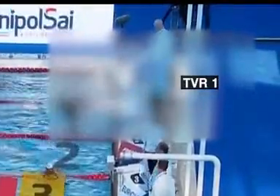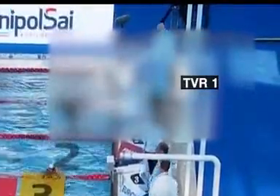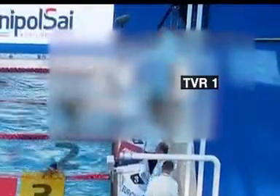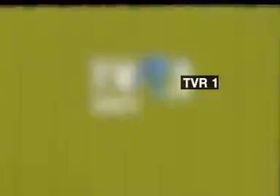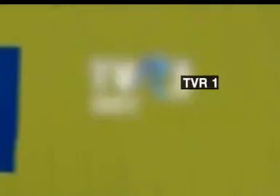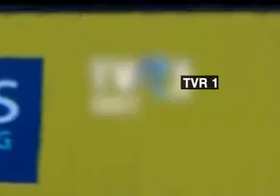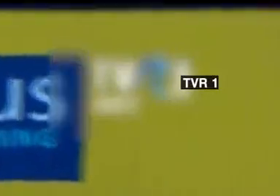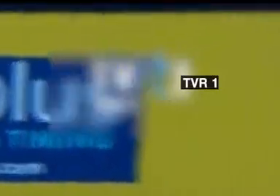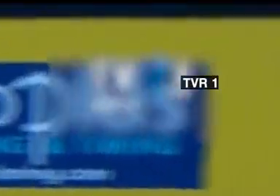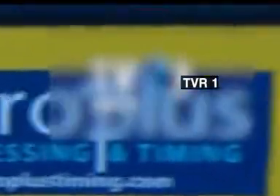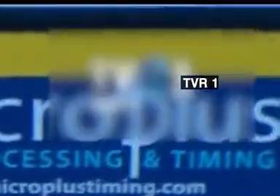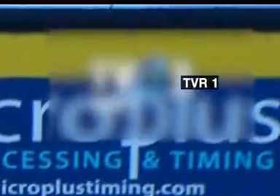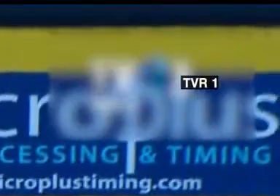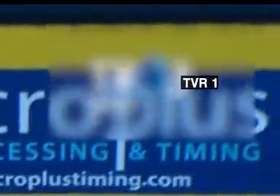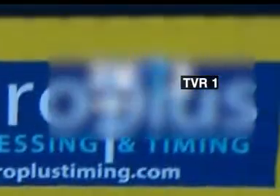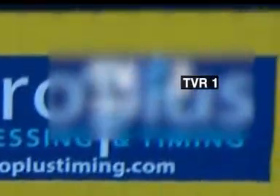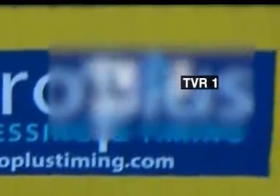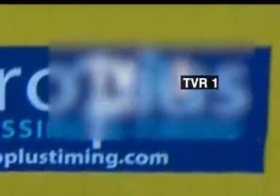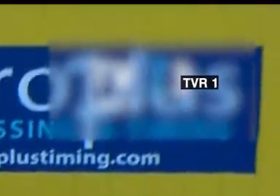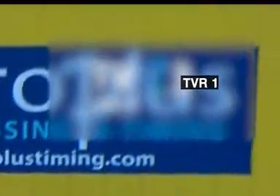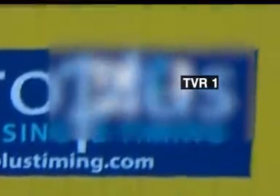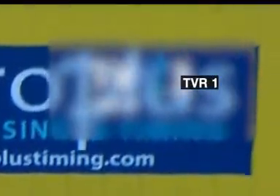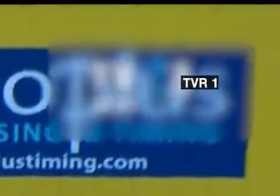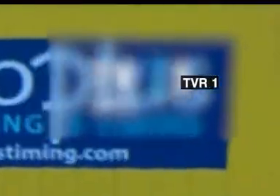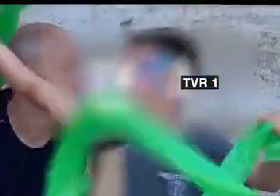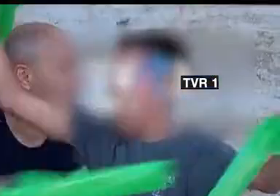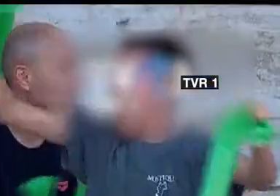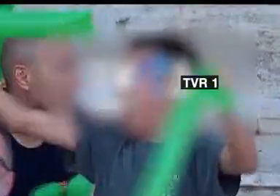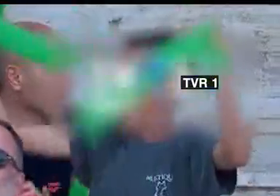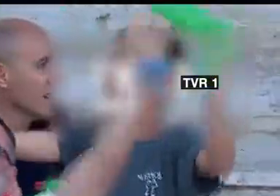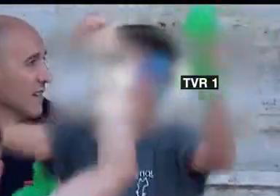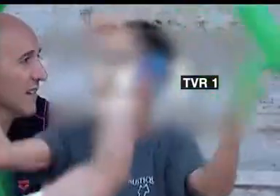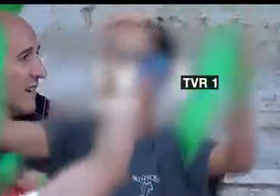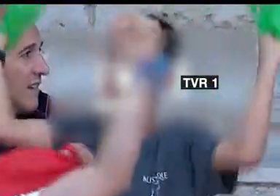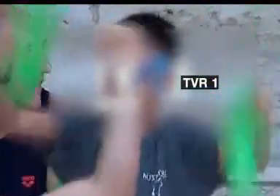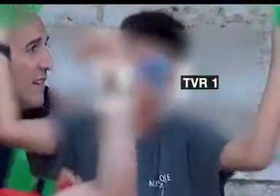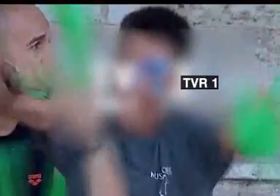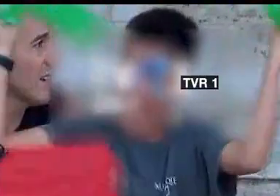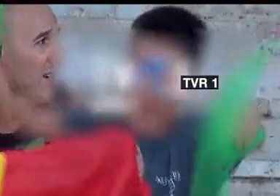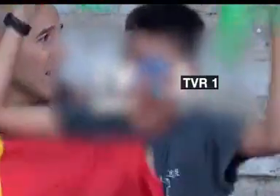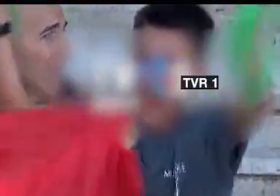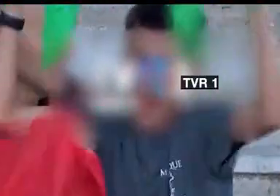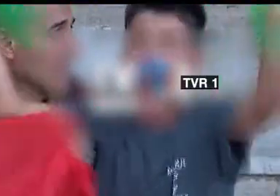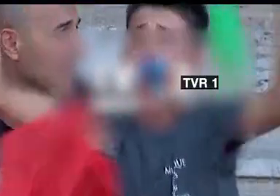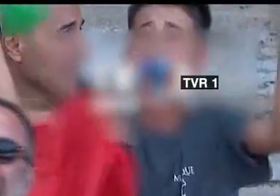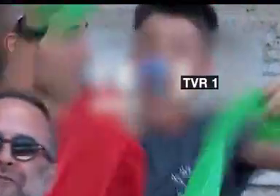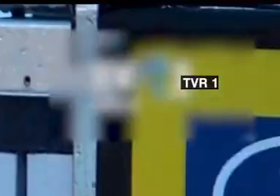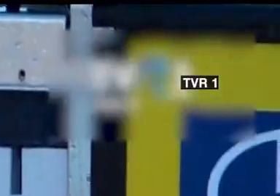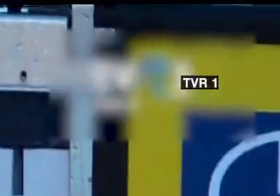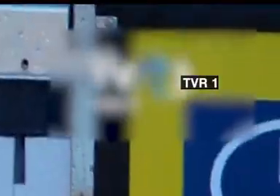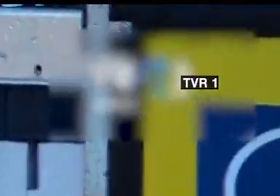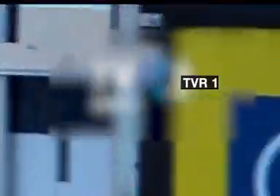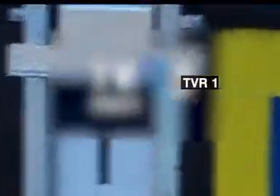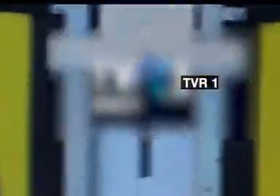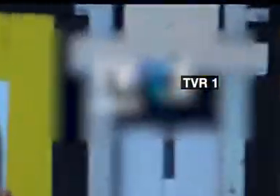doar 46,86 de secunde. Niciun sportiv din întreaga istorie a sportului nu a reușit să înregistreze un astfel de timp.